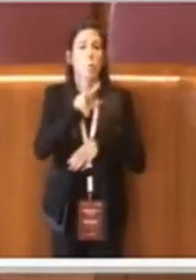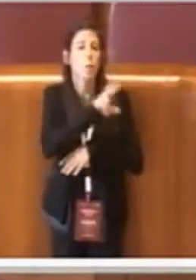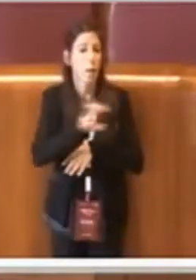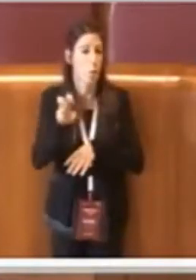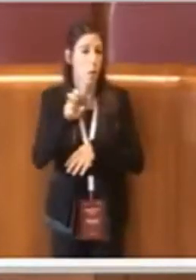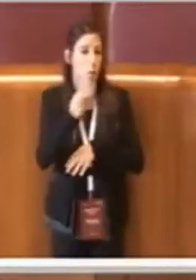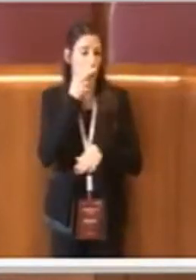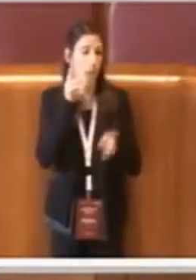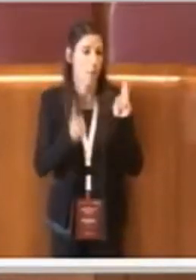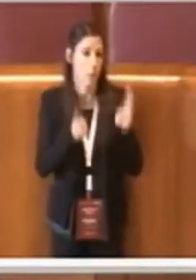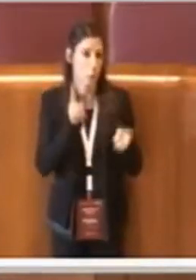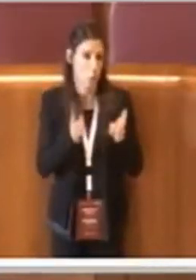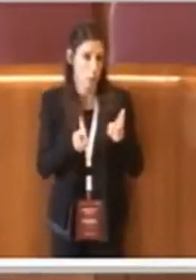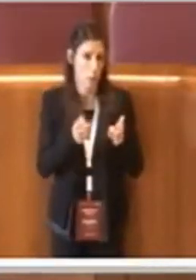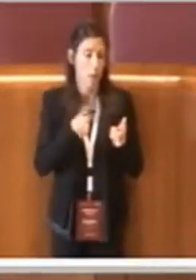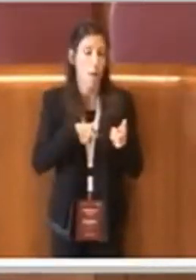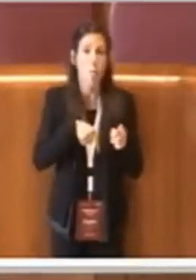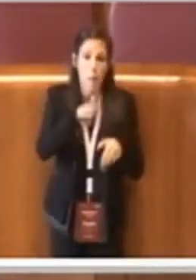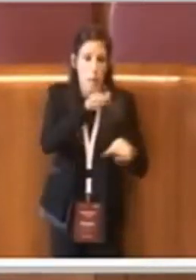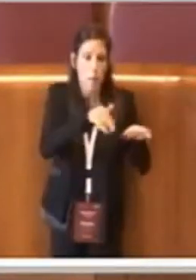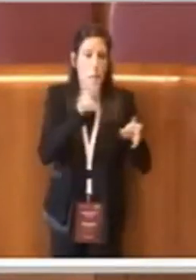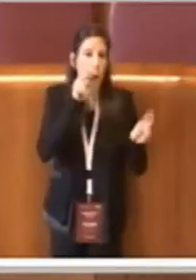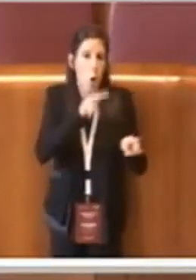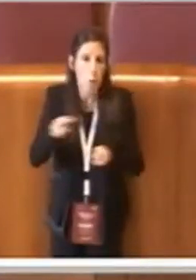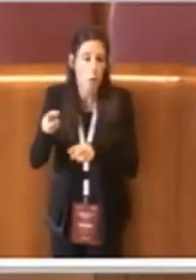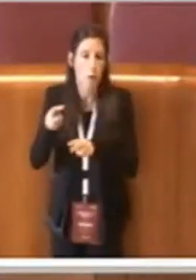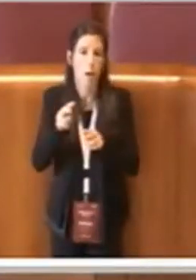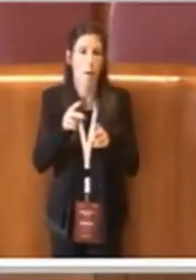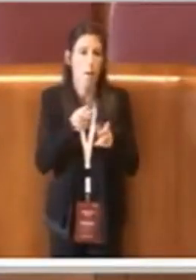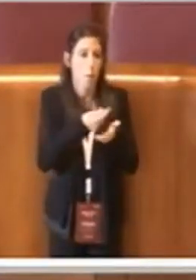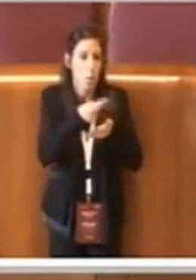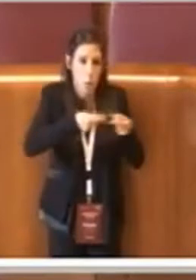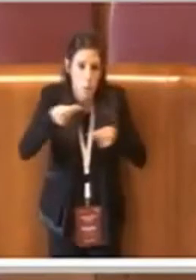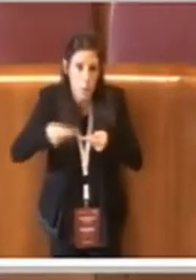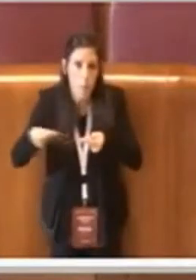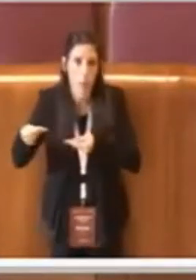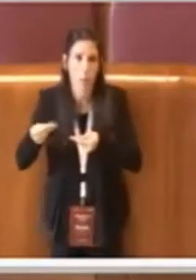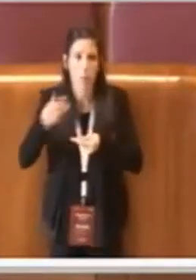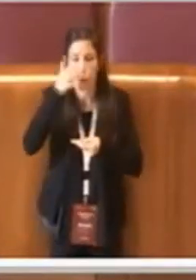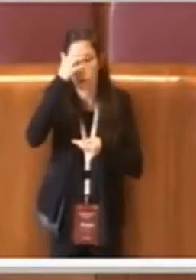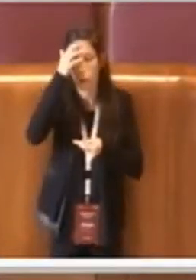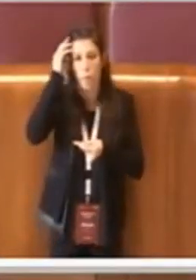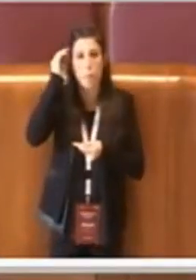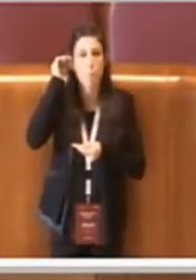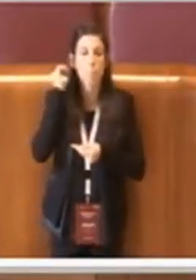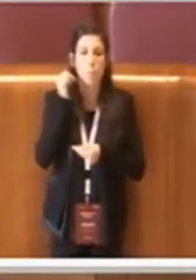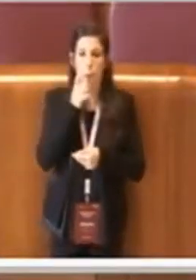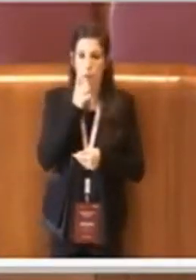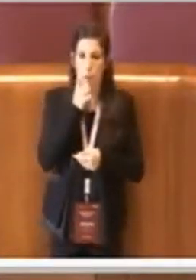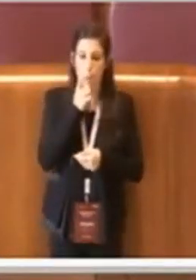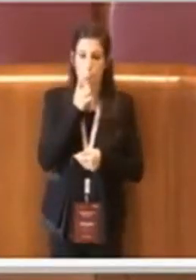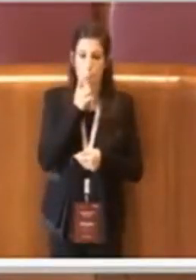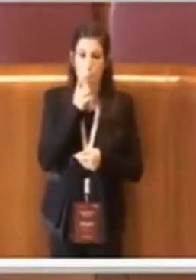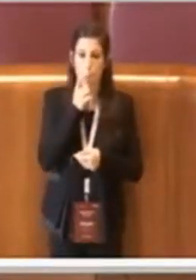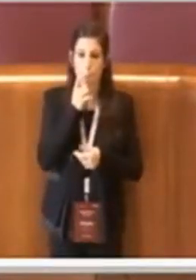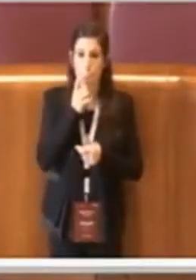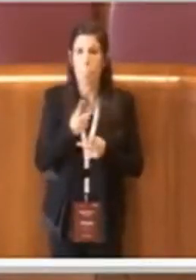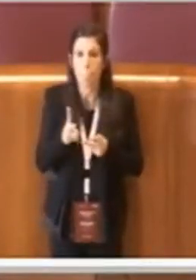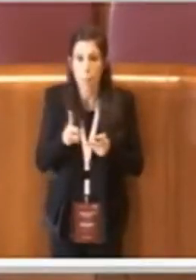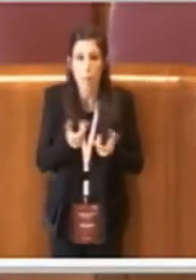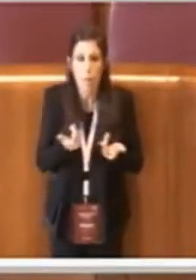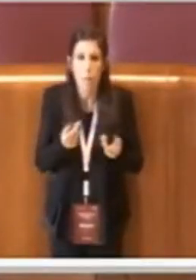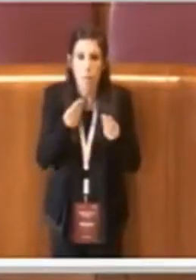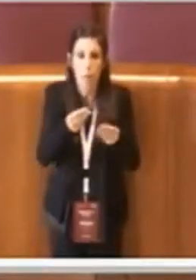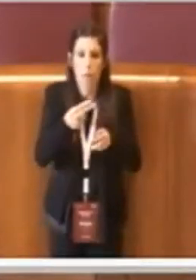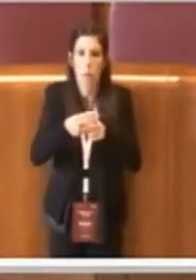poi ripianare, non dico tutto il gap che si era creato nel corso degli anni, ma almeno per restituire a Roma